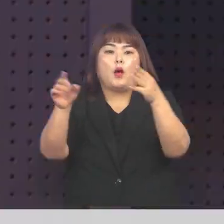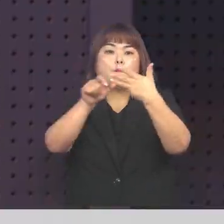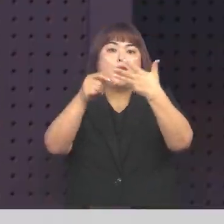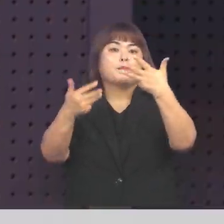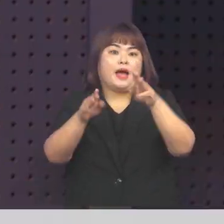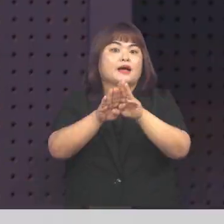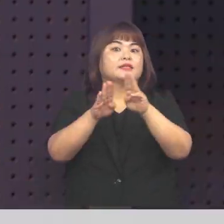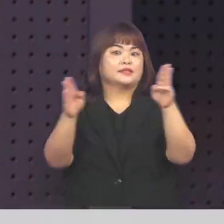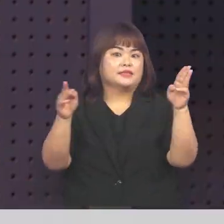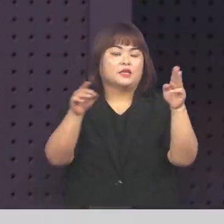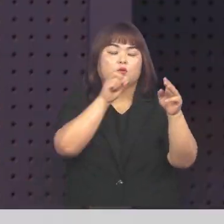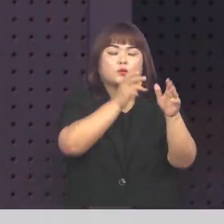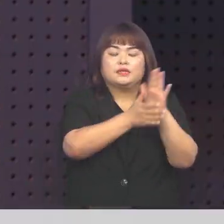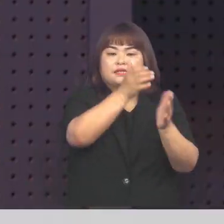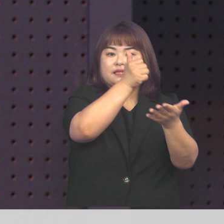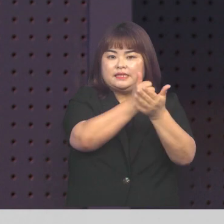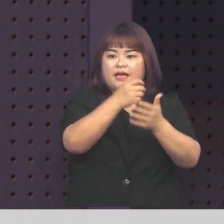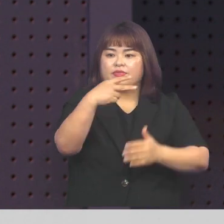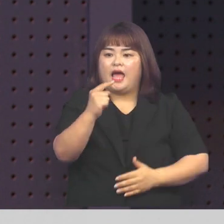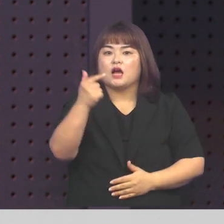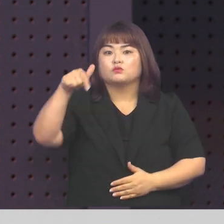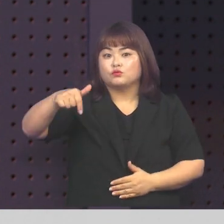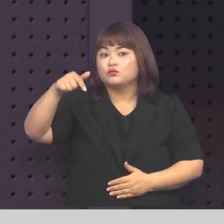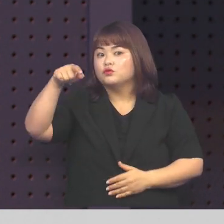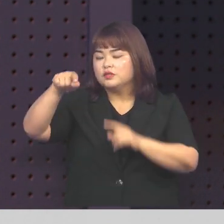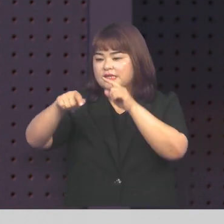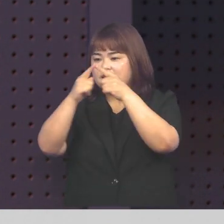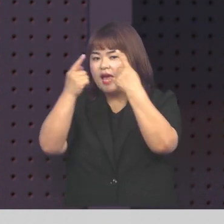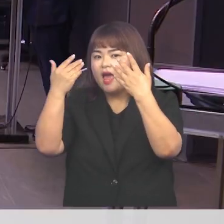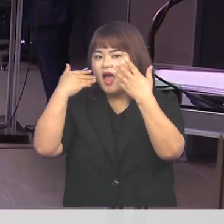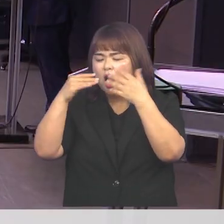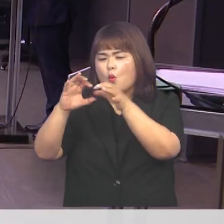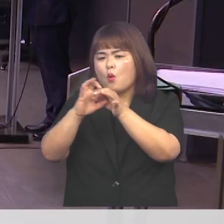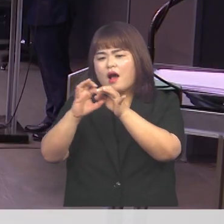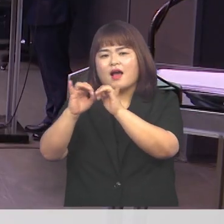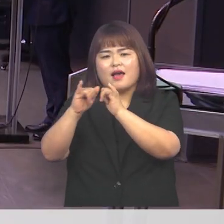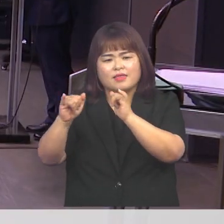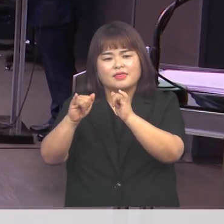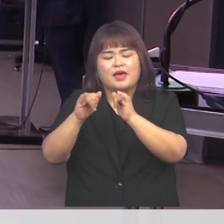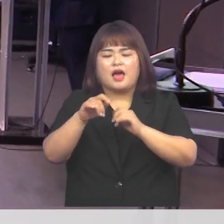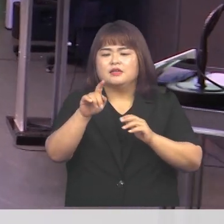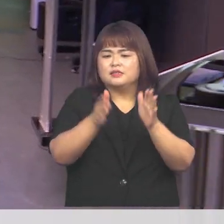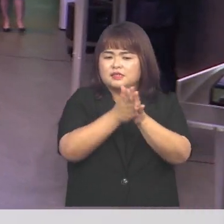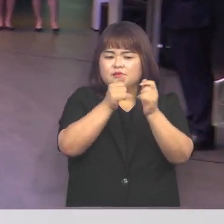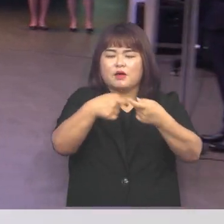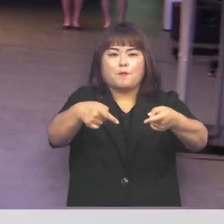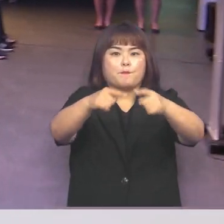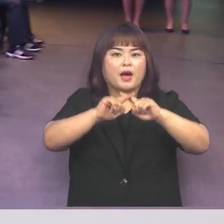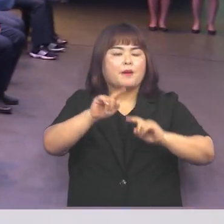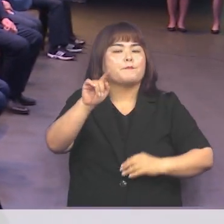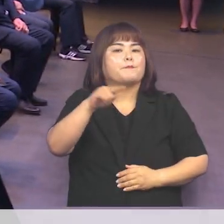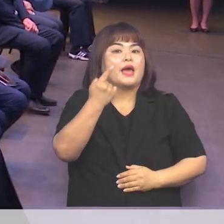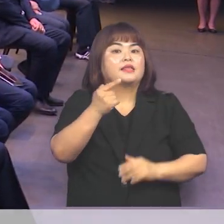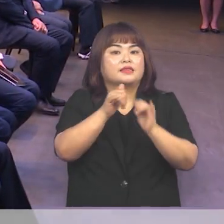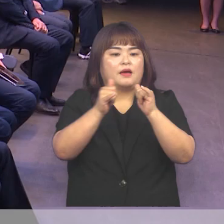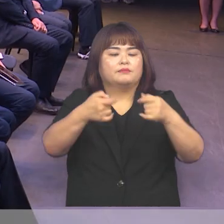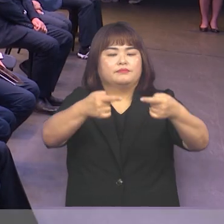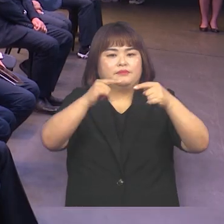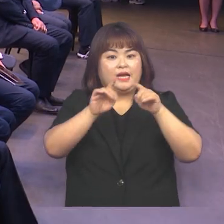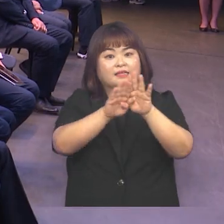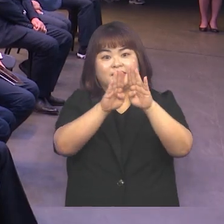이상일 용인특례시장과 단국대학교 산학협력단 관계자, 용인 시민 등 약 100여 명이 참석한 가운데